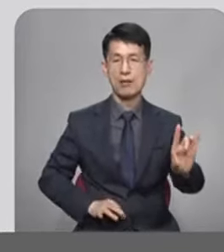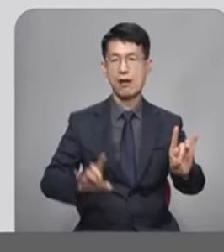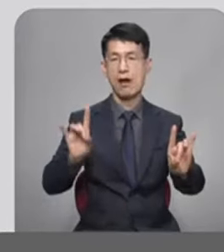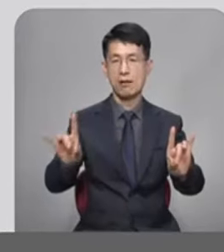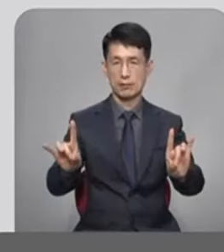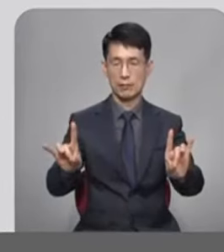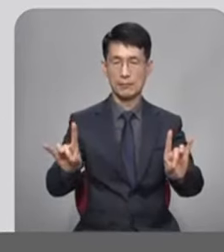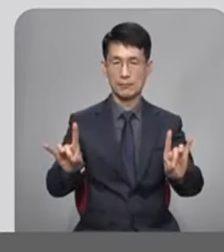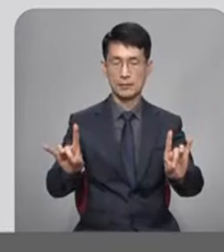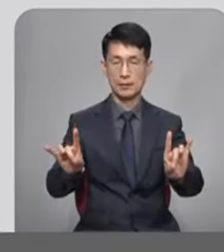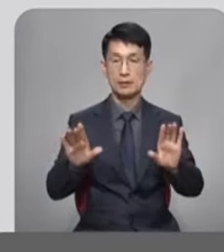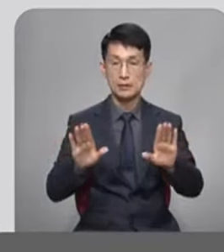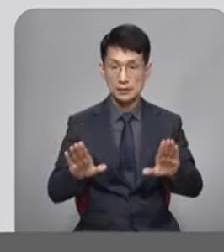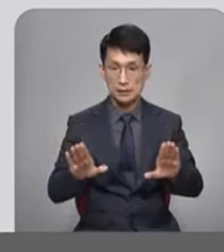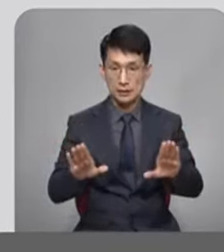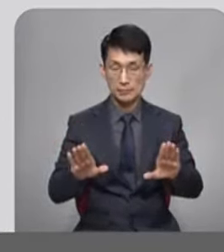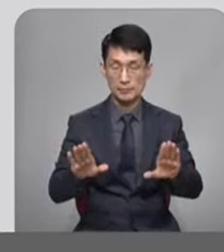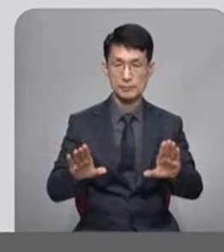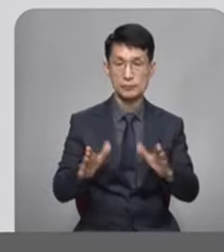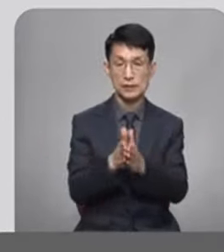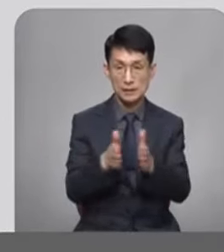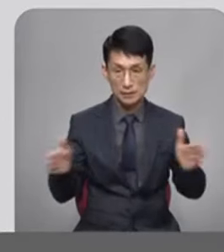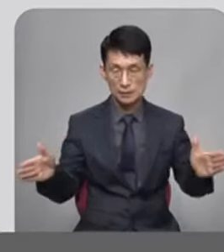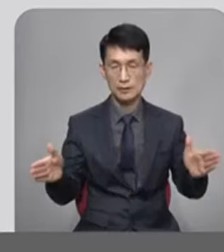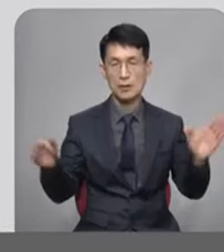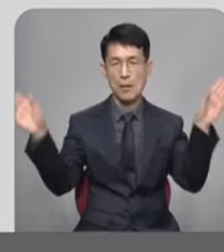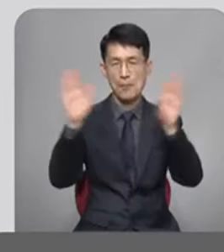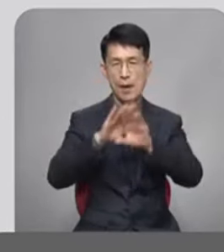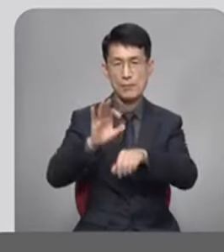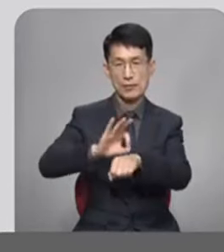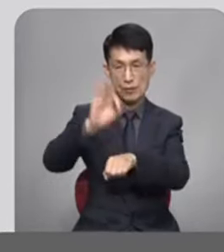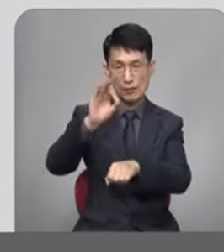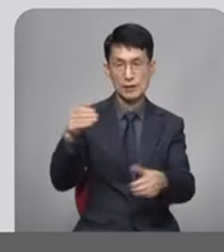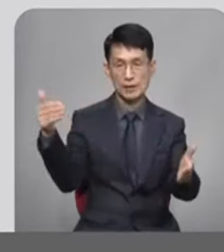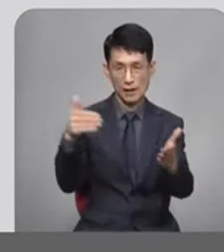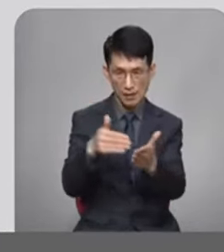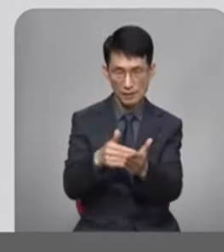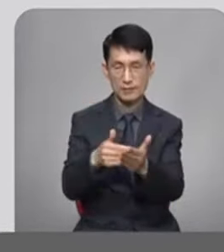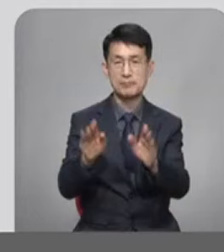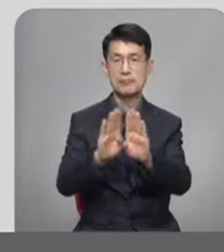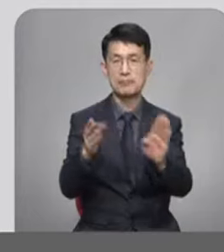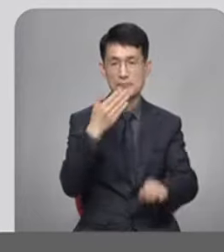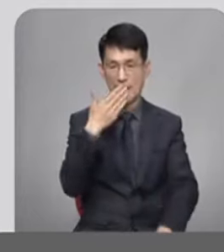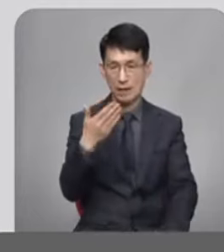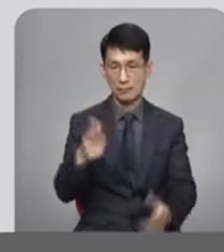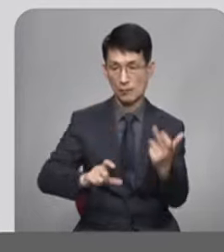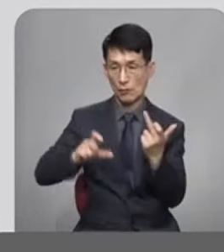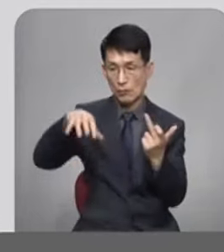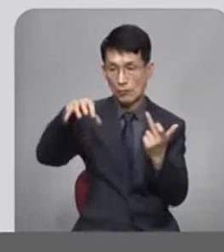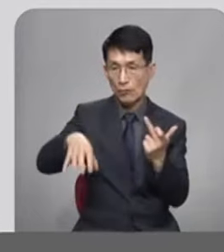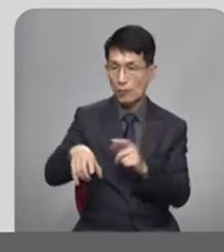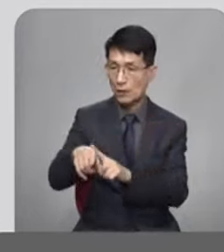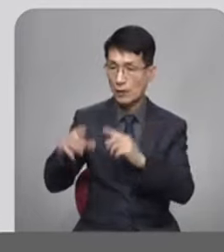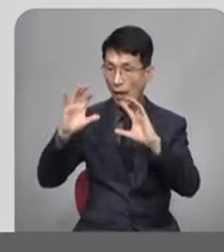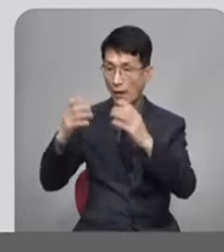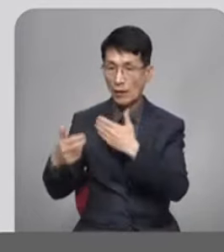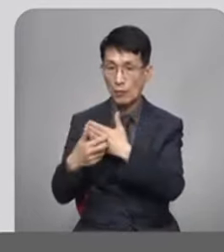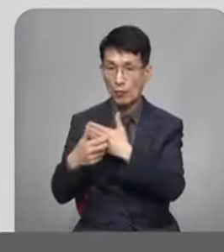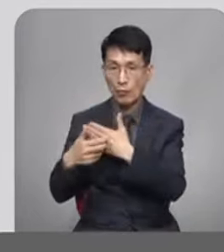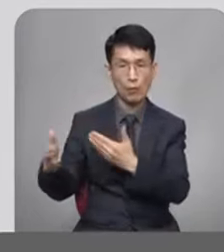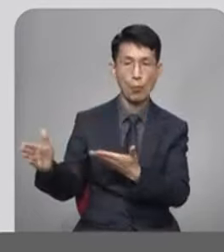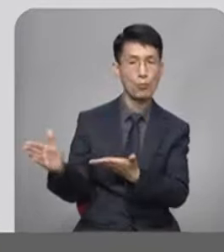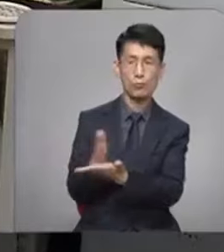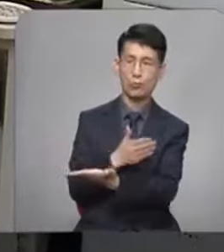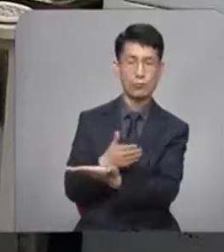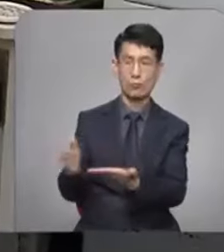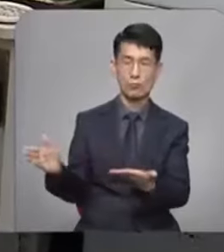곳이 이달부터 길게는 밤 10시까지 운영되고 있습니다 하지만 영동 지역에는 달빛 어린이 병원이 한 곳도